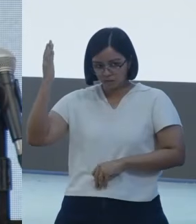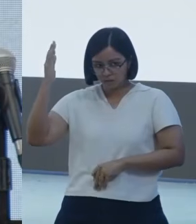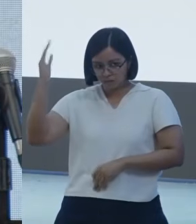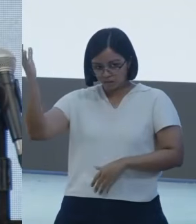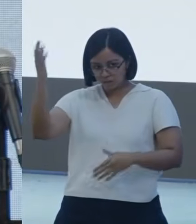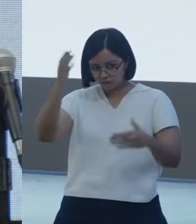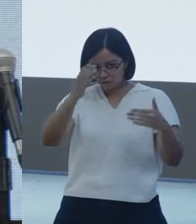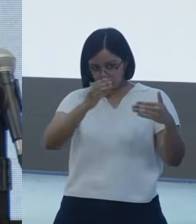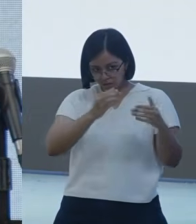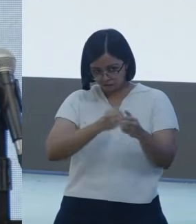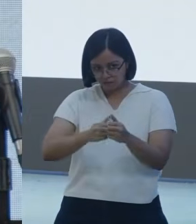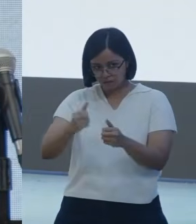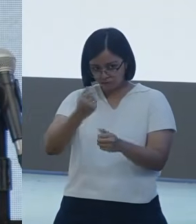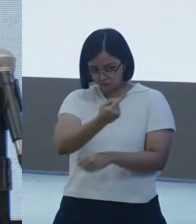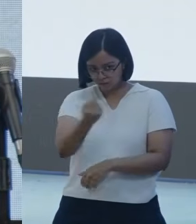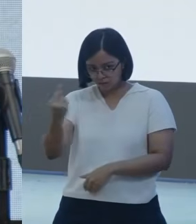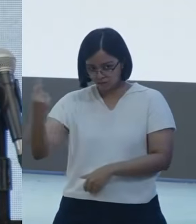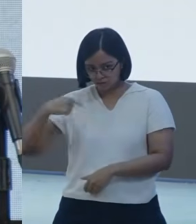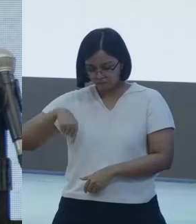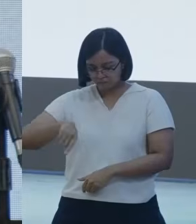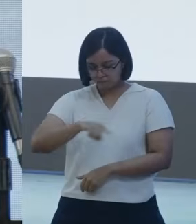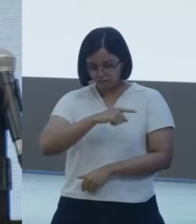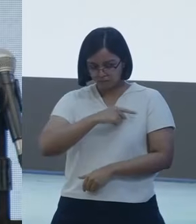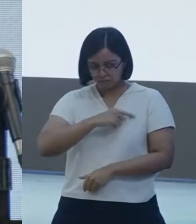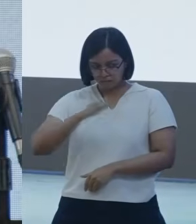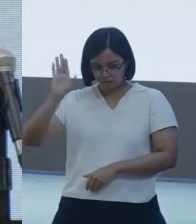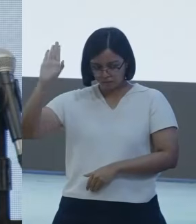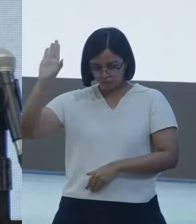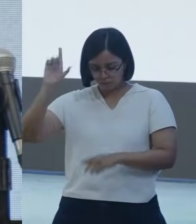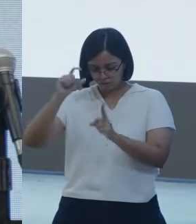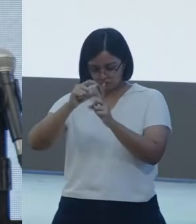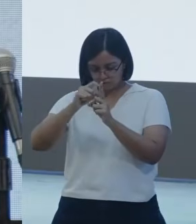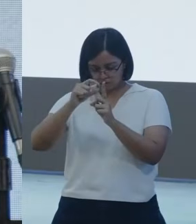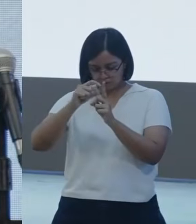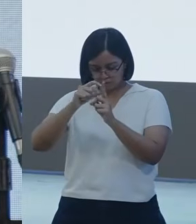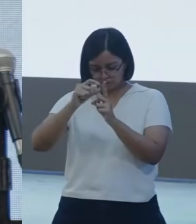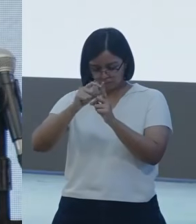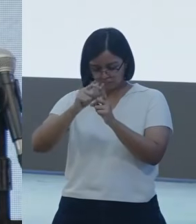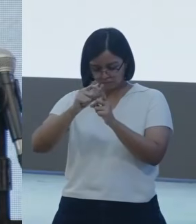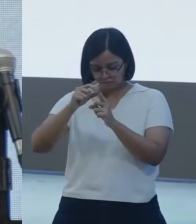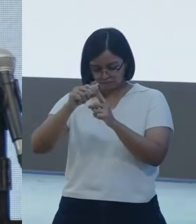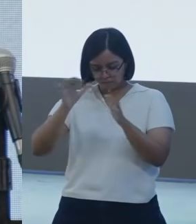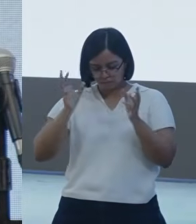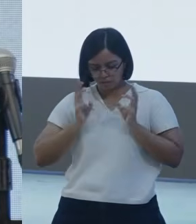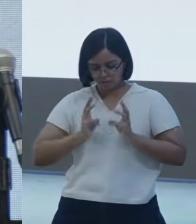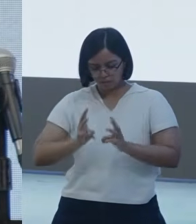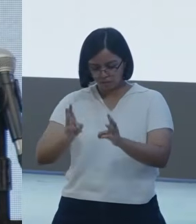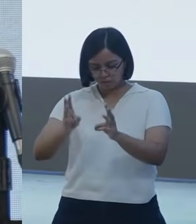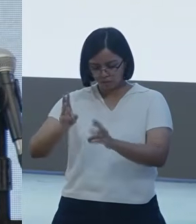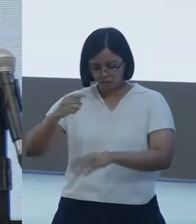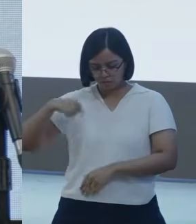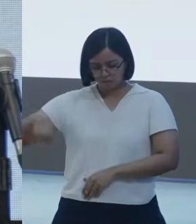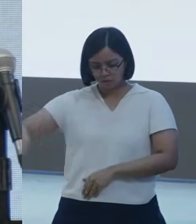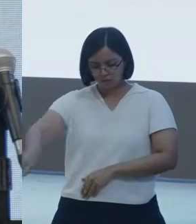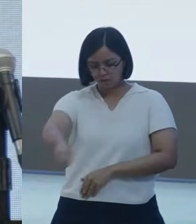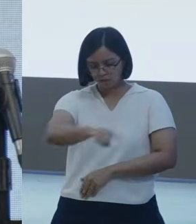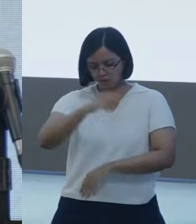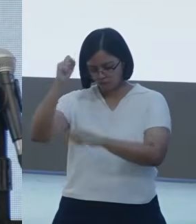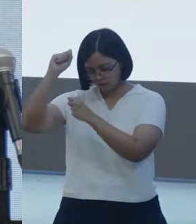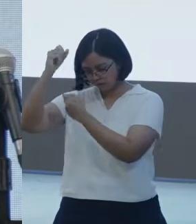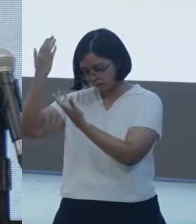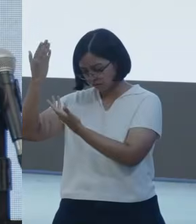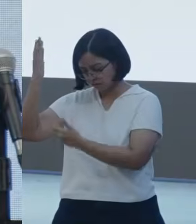amin sa pamamagitan ng iyong salita. At sa ganoong paraan, Panginoon, kami ay makasunod sa